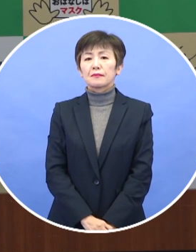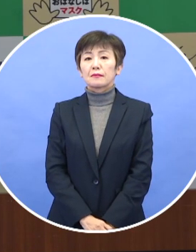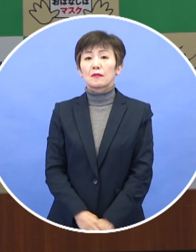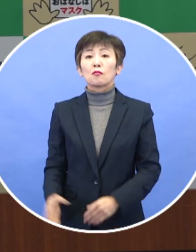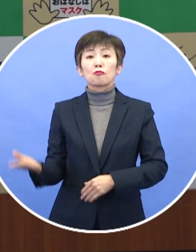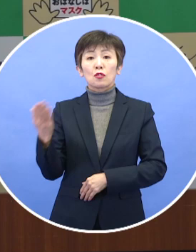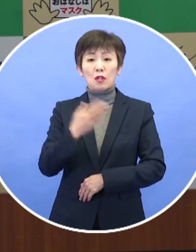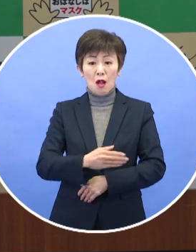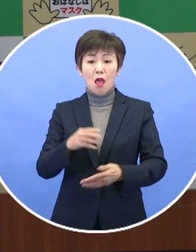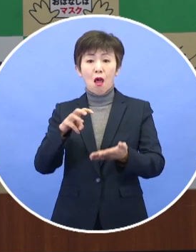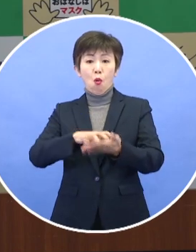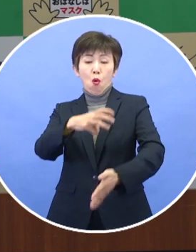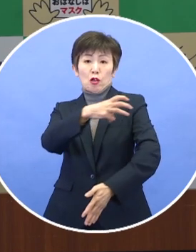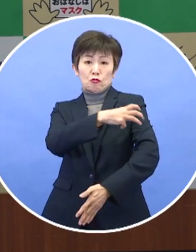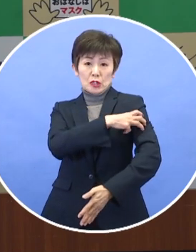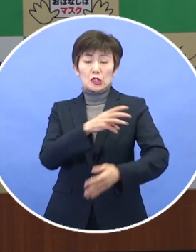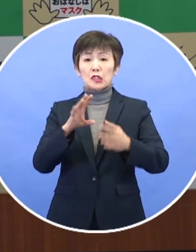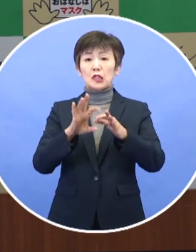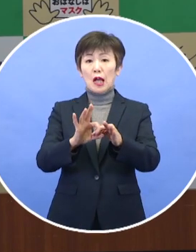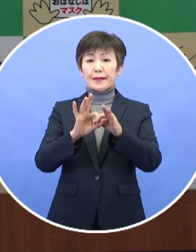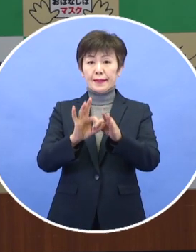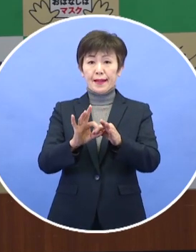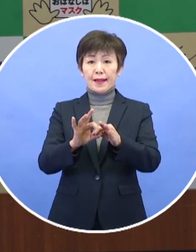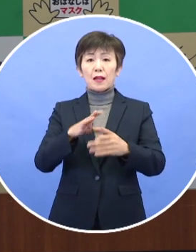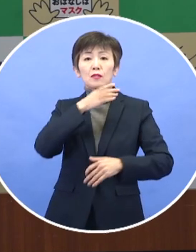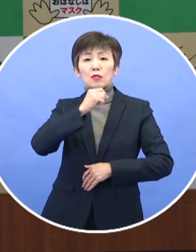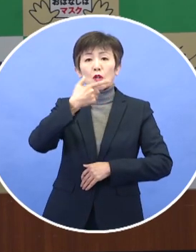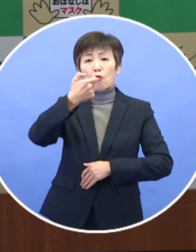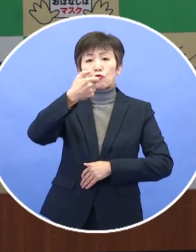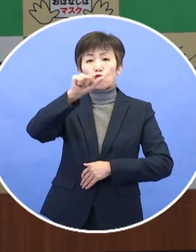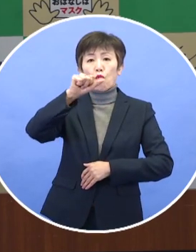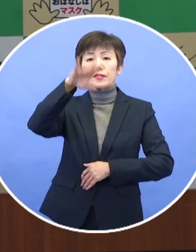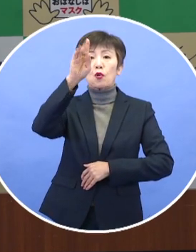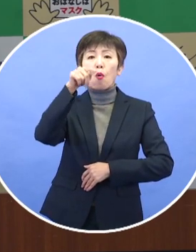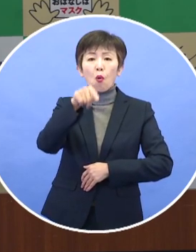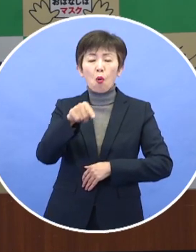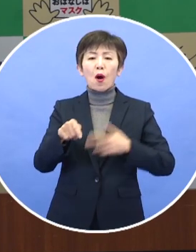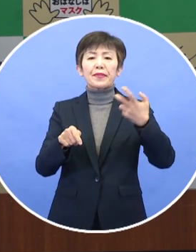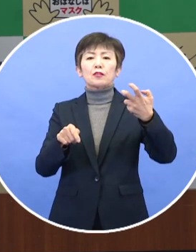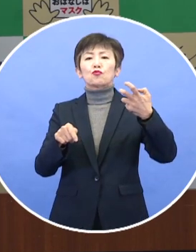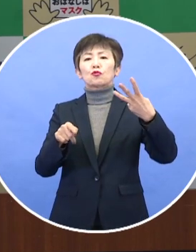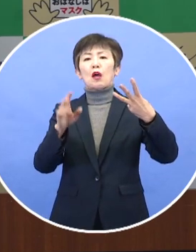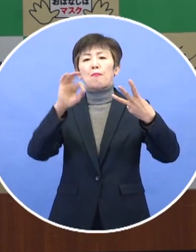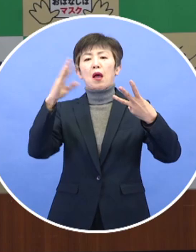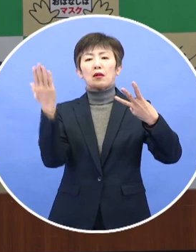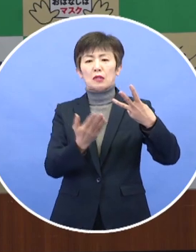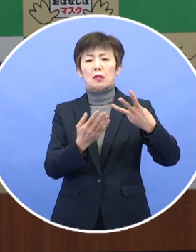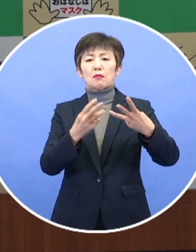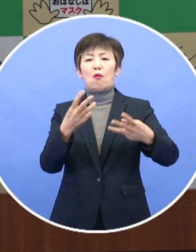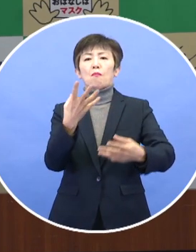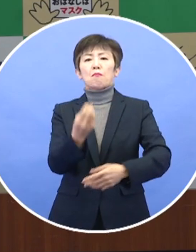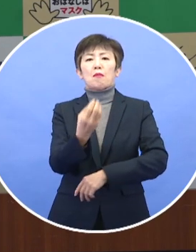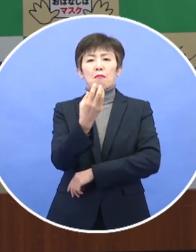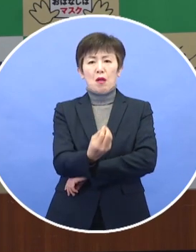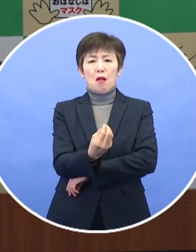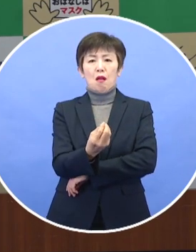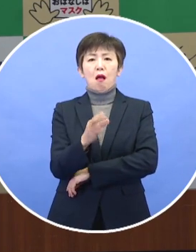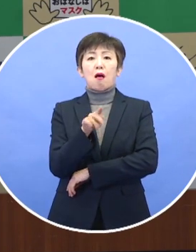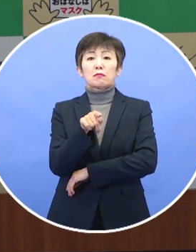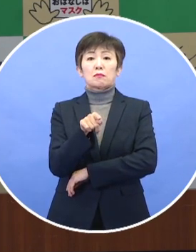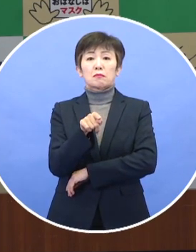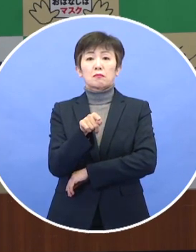それからワクチン接種の関係でございますが、65歳以上については、73.5% まで上がってまいりました